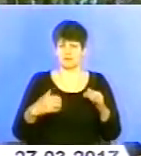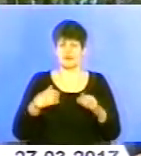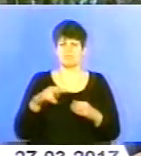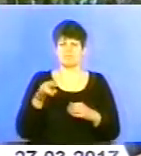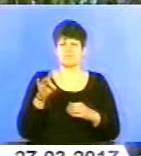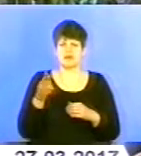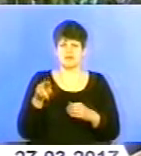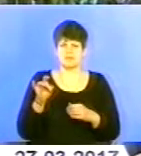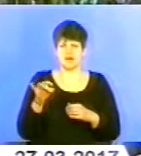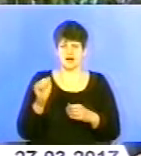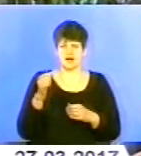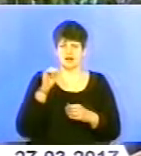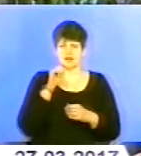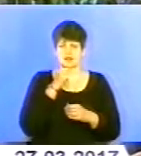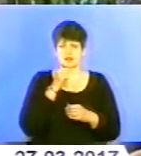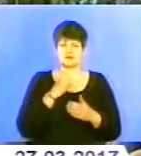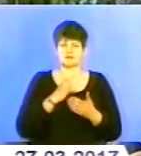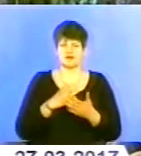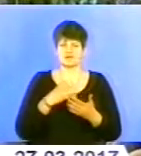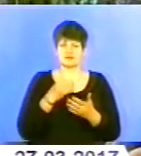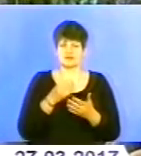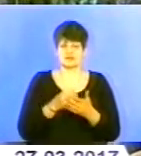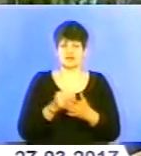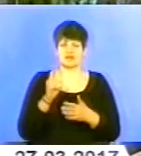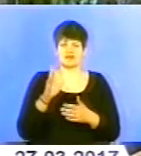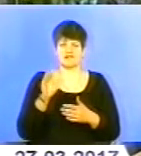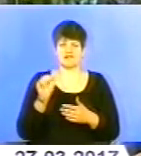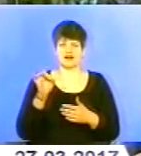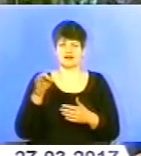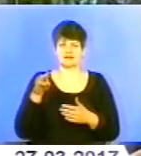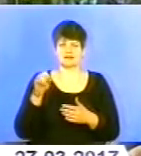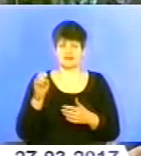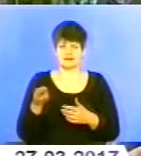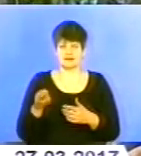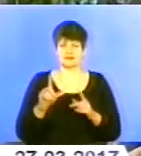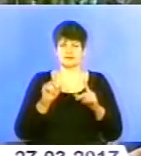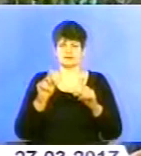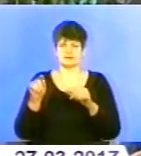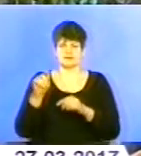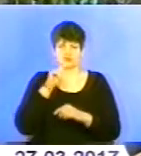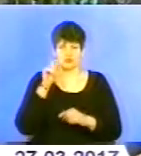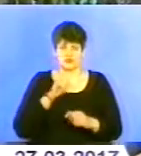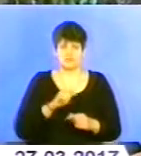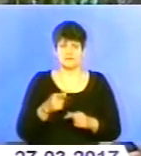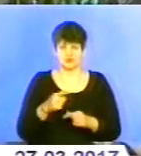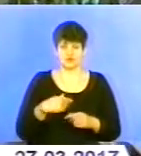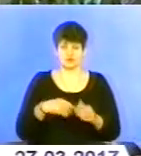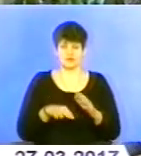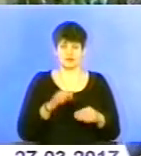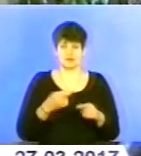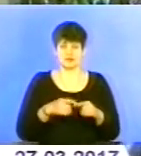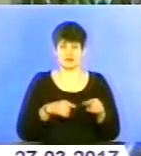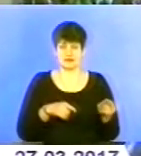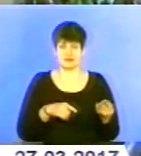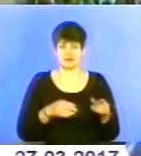прапрадід Кіндрат Петро Шевченко мав свій квартет, який гастролював по Україні. Чому обрала такий